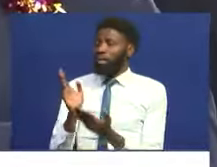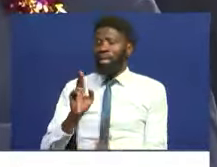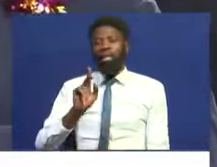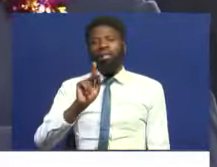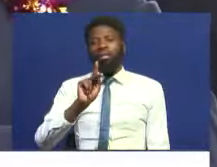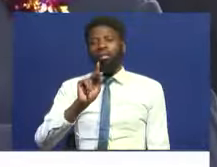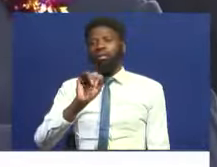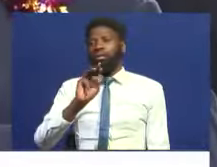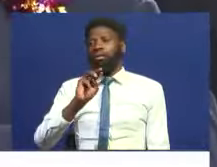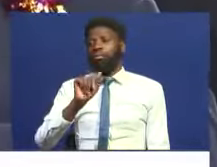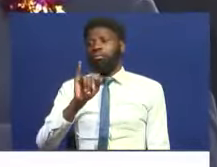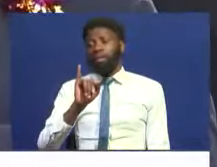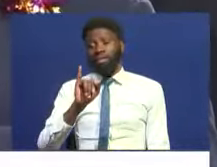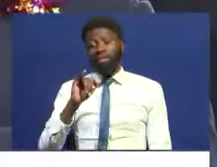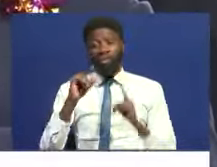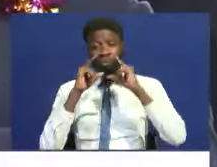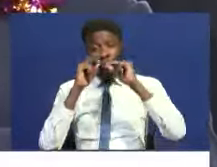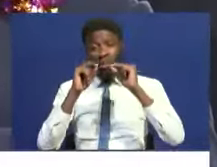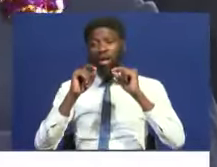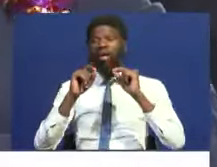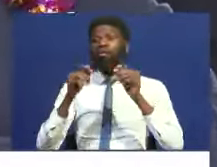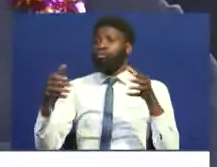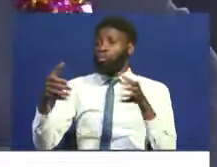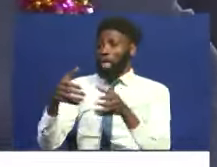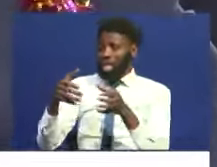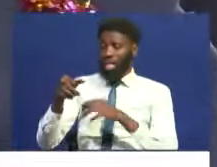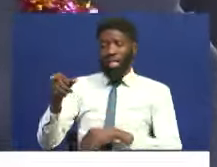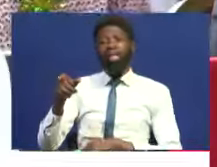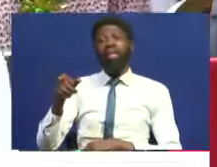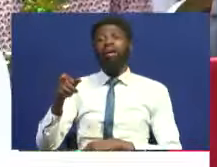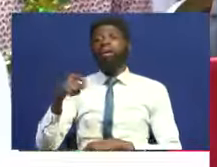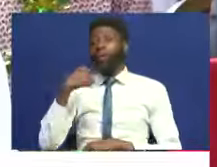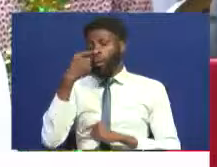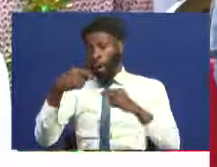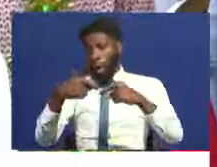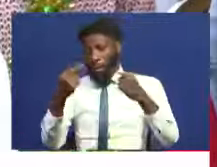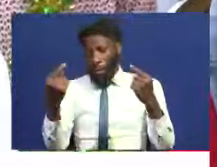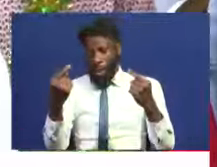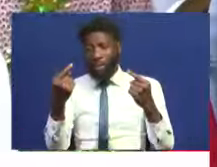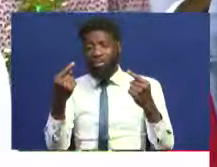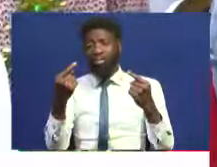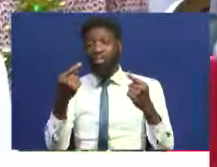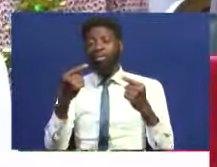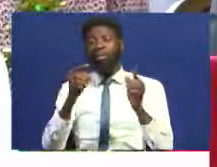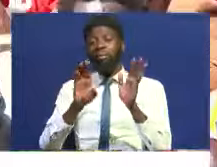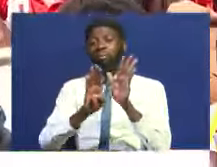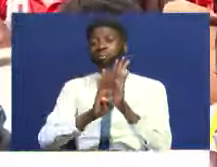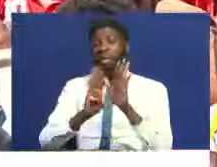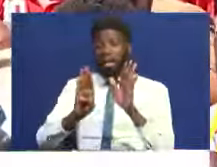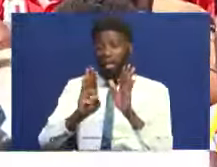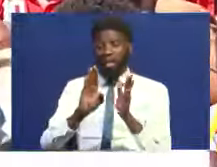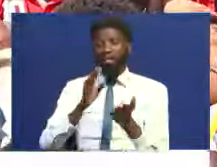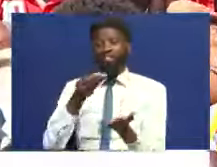huo, akisema ni sawa na kutokuwa na nia njema kwa serikali na wananchi wa taifa hili.